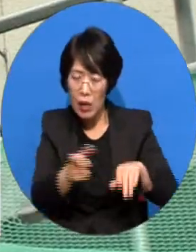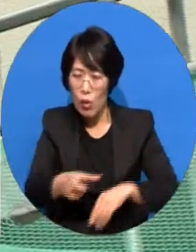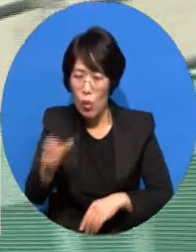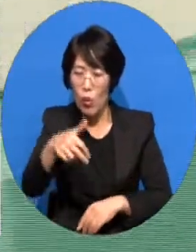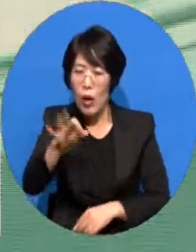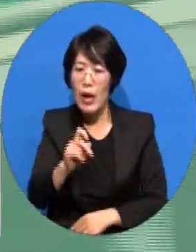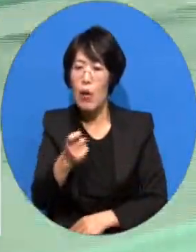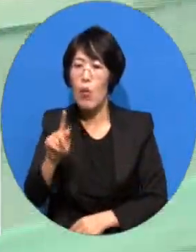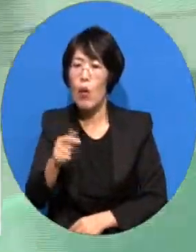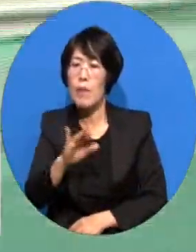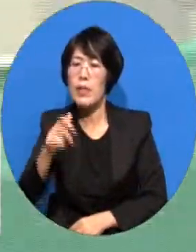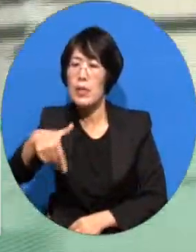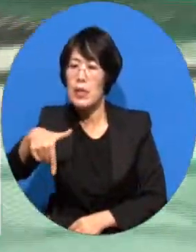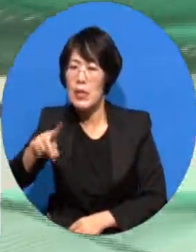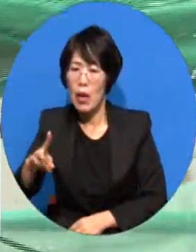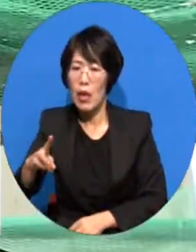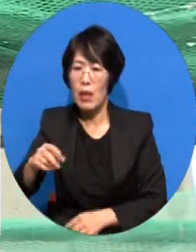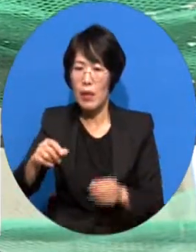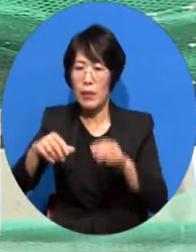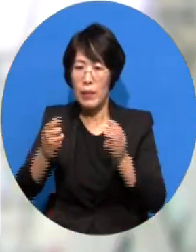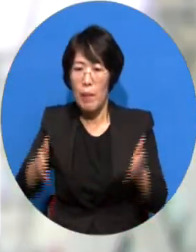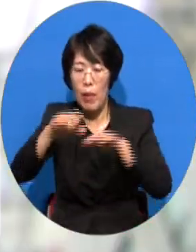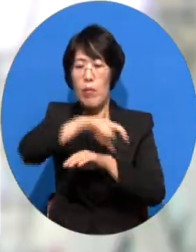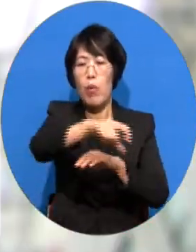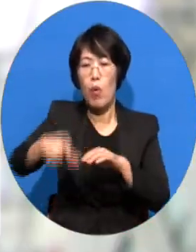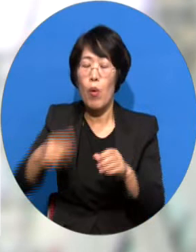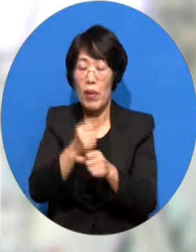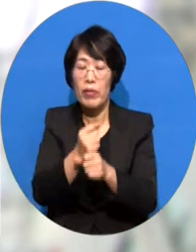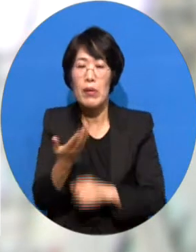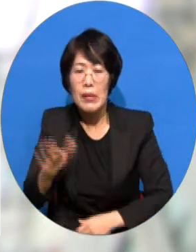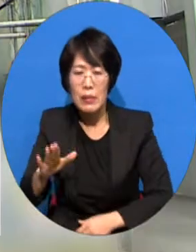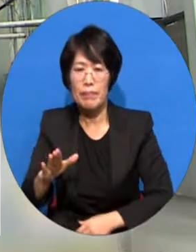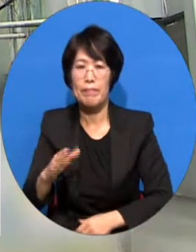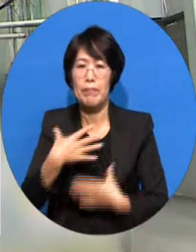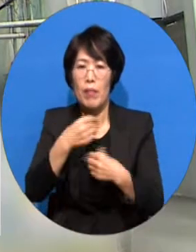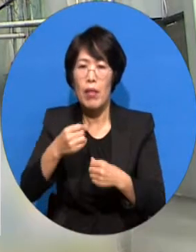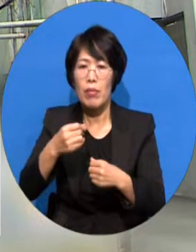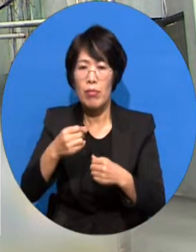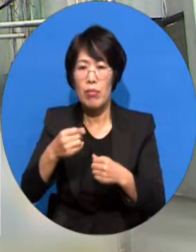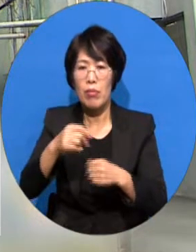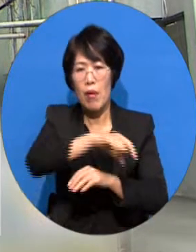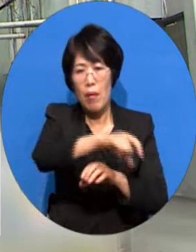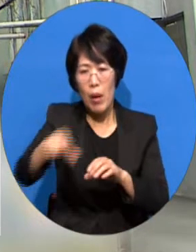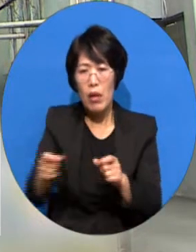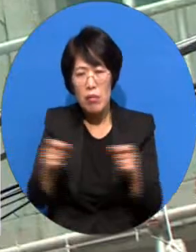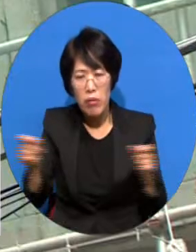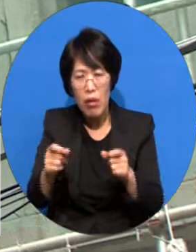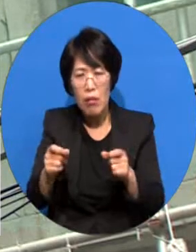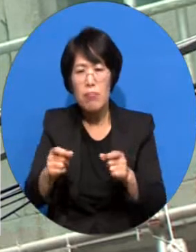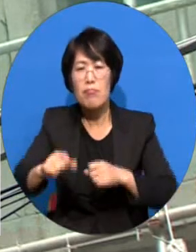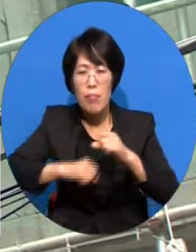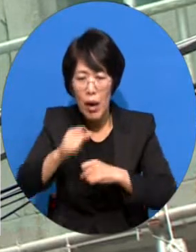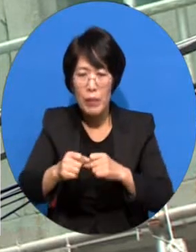강관 비계 가 바둑판처럼 둘러싸고 있습니다 하지만 안전난간 은 길이도 들쭉날쭉 하고 고정되어